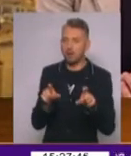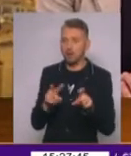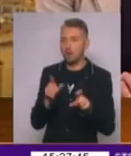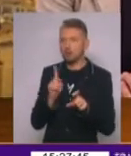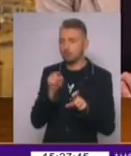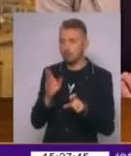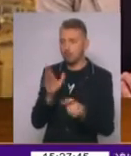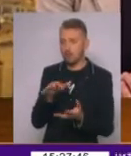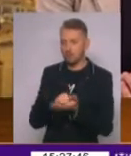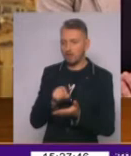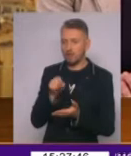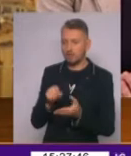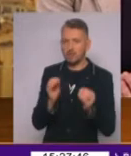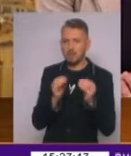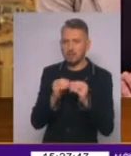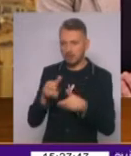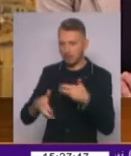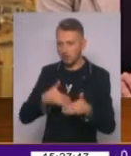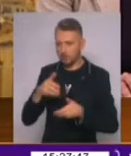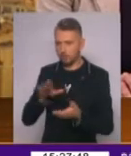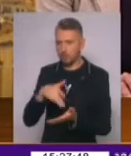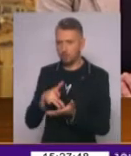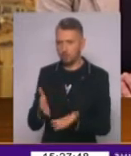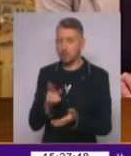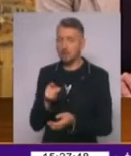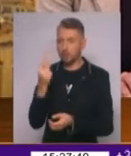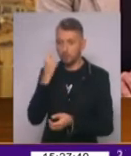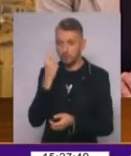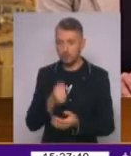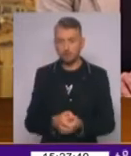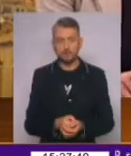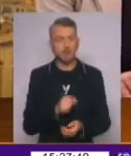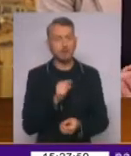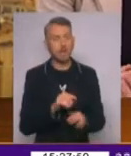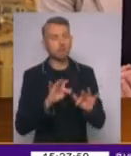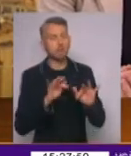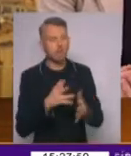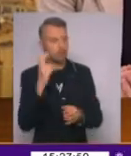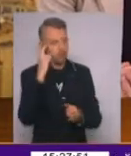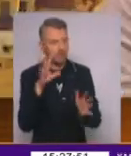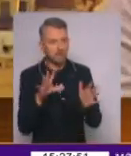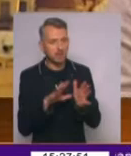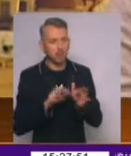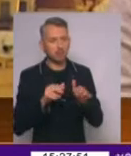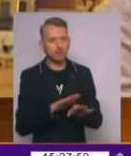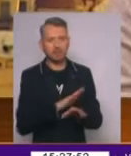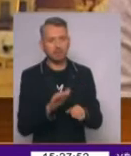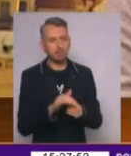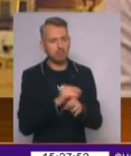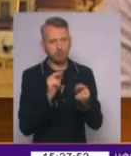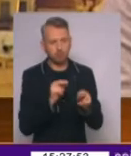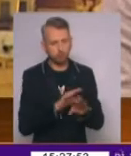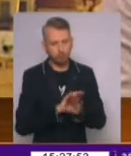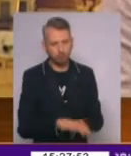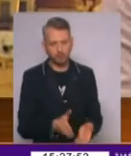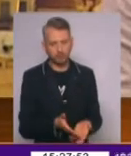щоб зайнятися ось цими десятками розриттів по місту. Як ви думаєте? Ну, і в даному випадку Київенерго діє недобросовісно, звичайно.